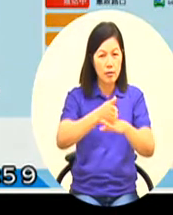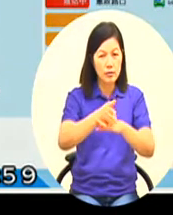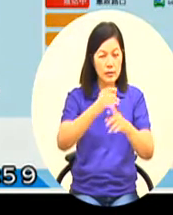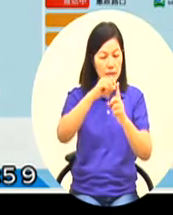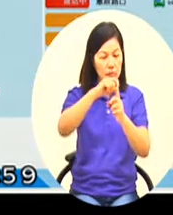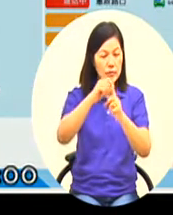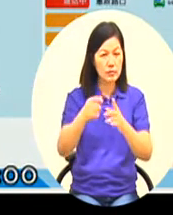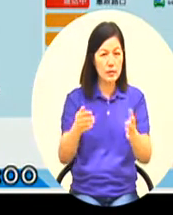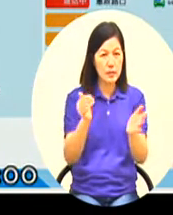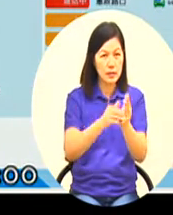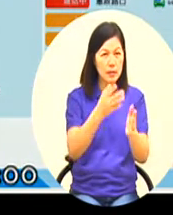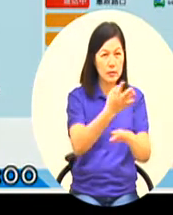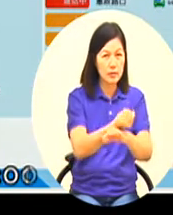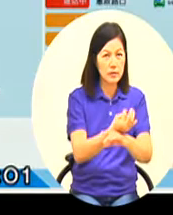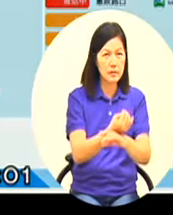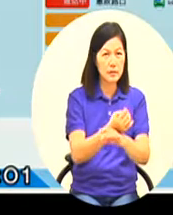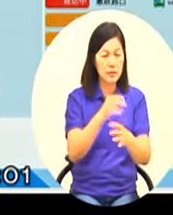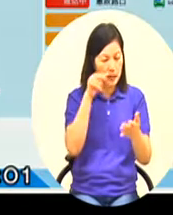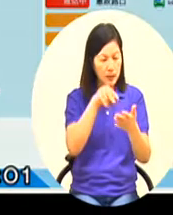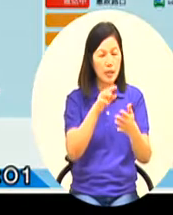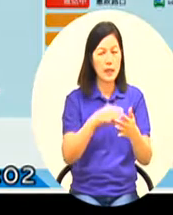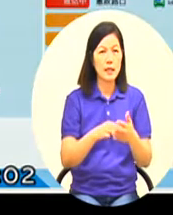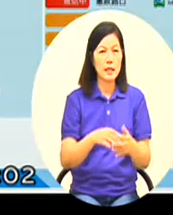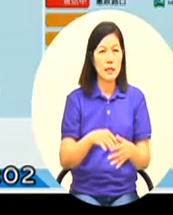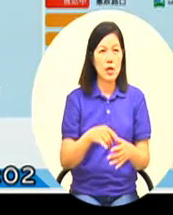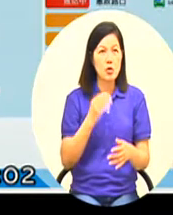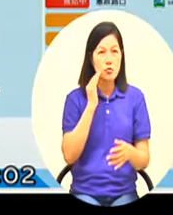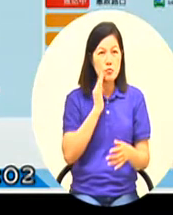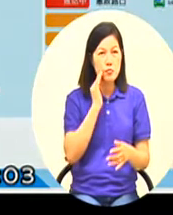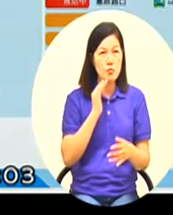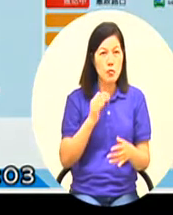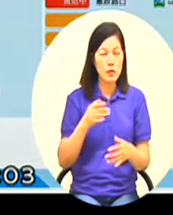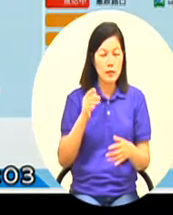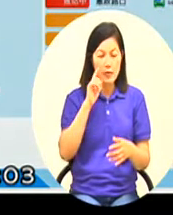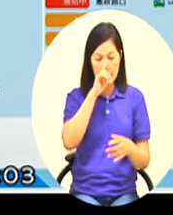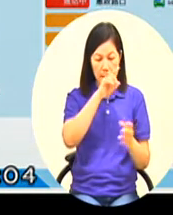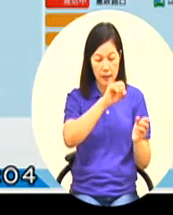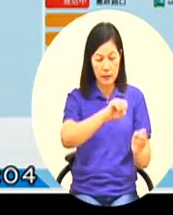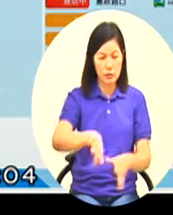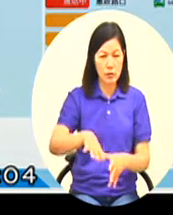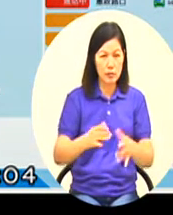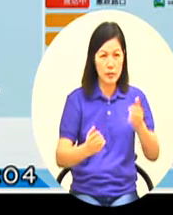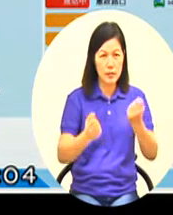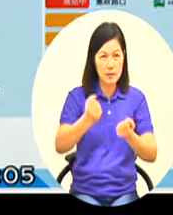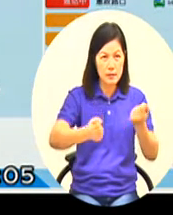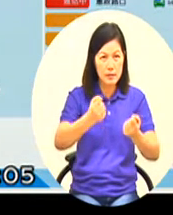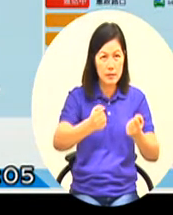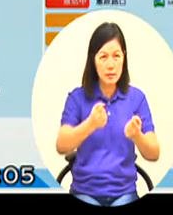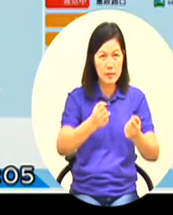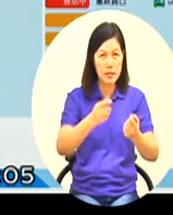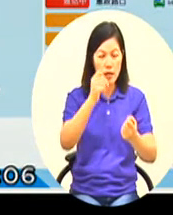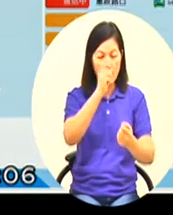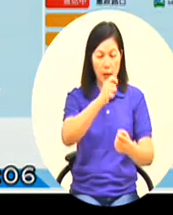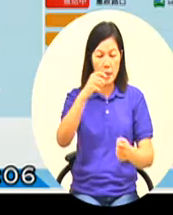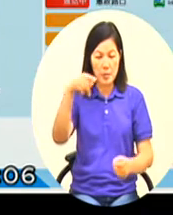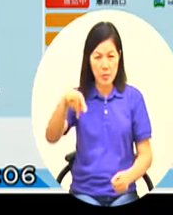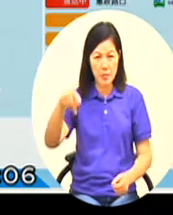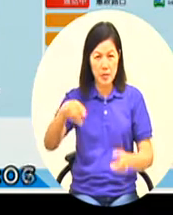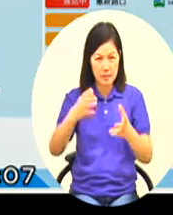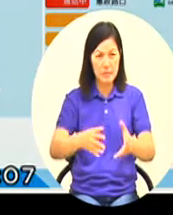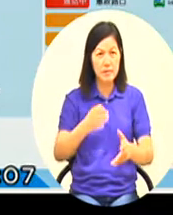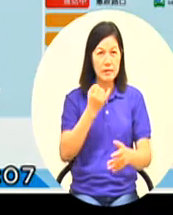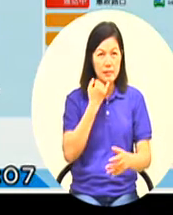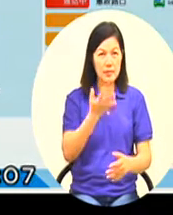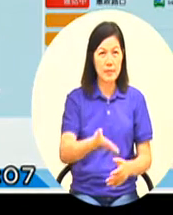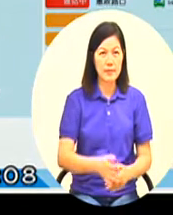做成结合，为打造成垃圾车路线的便民 APP？ 因为很多人都会想说，譬如说我